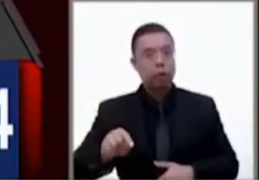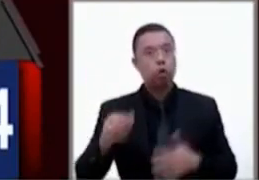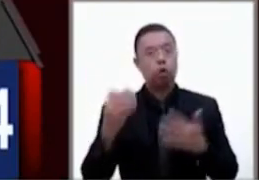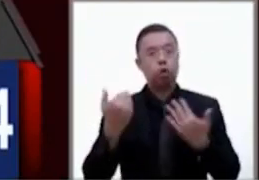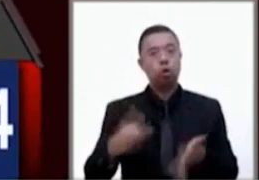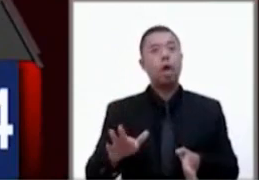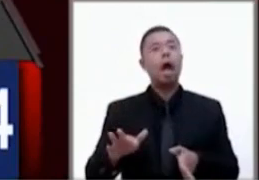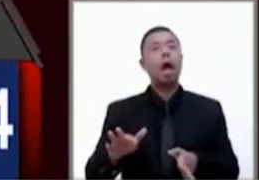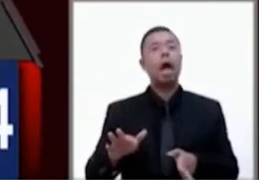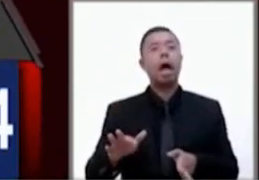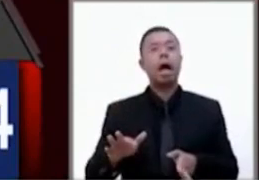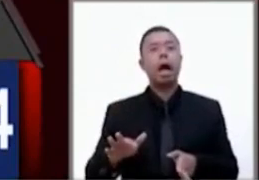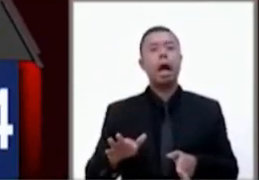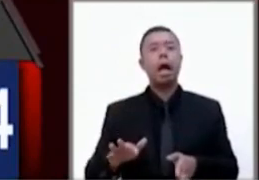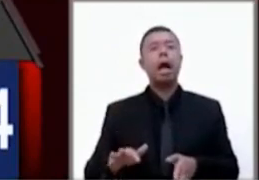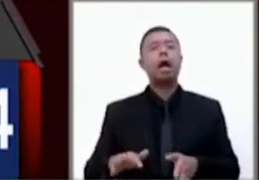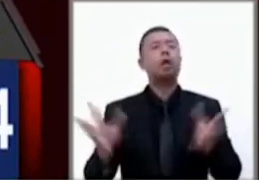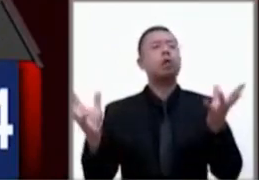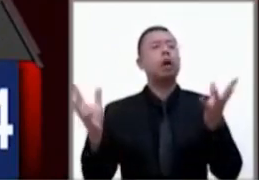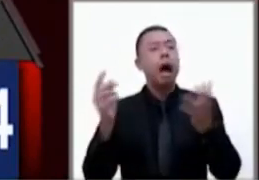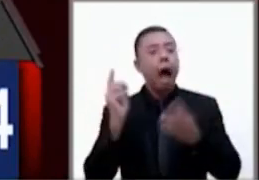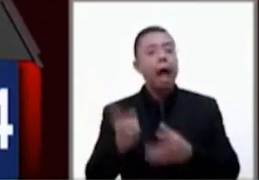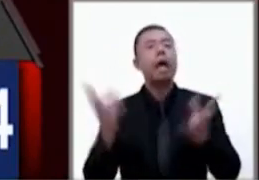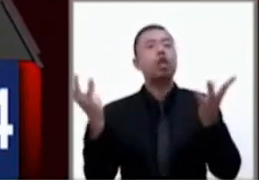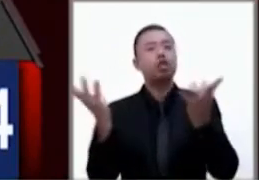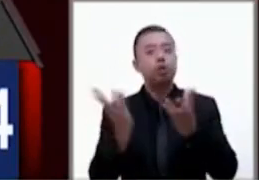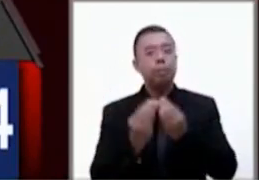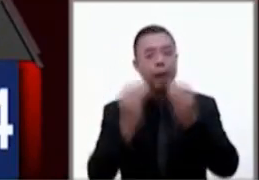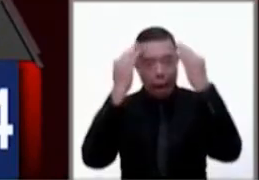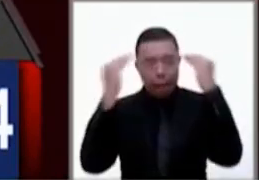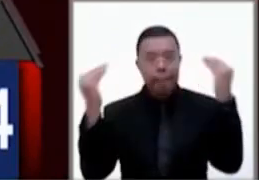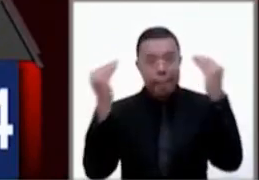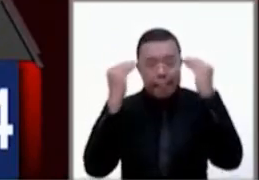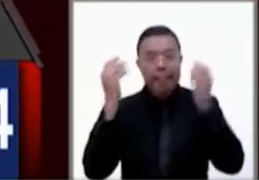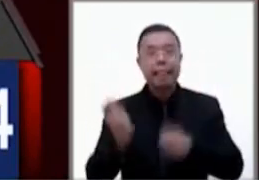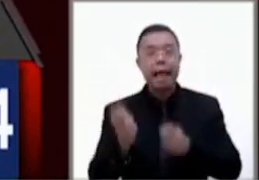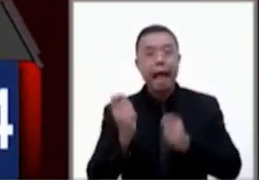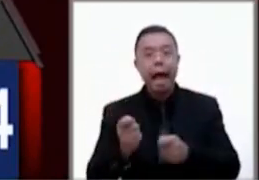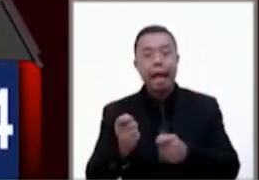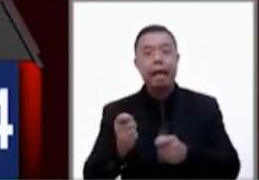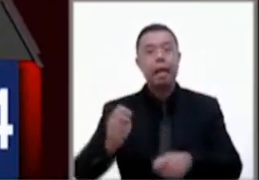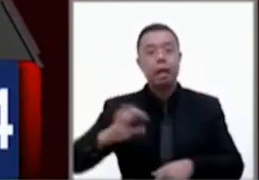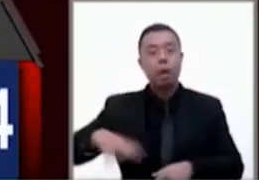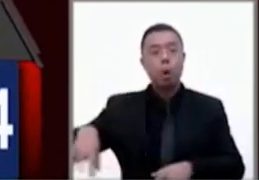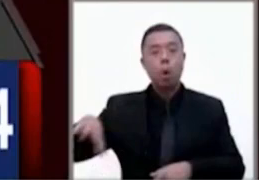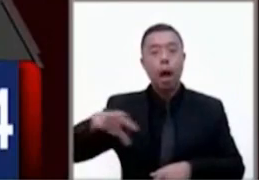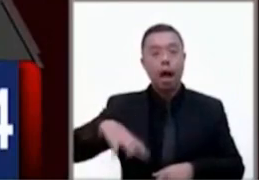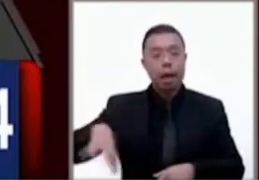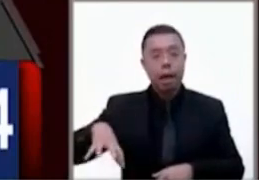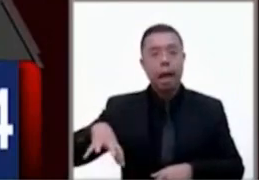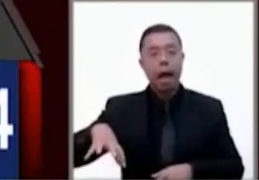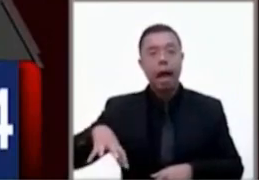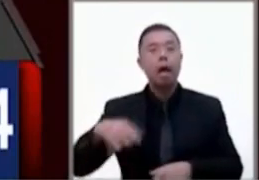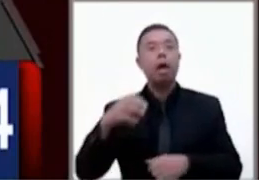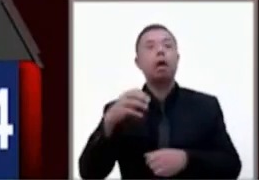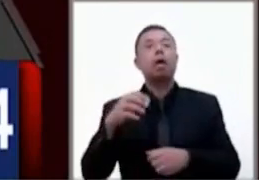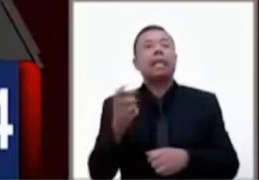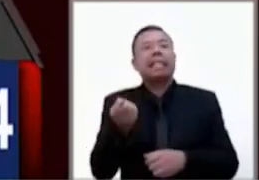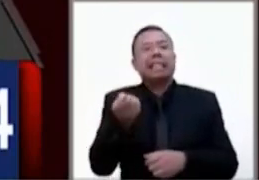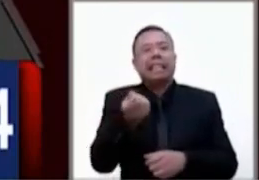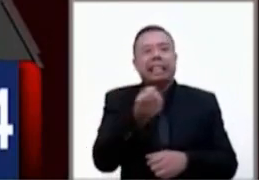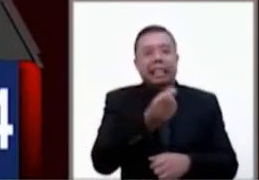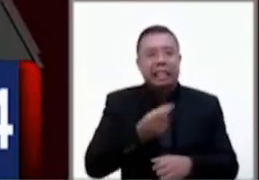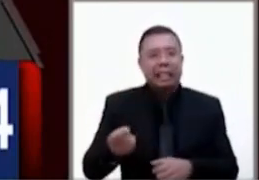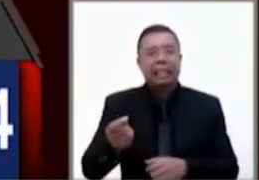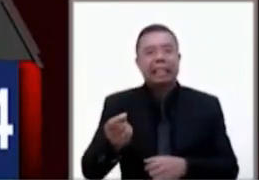telah terjadi jumlah petani rumah tangga gurem, rumah